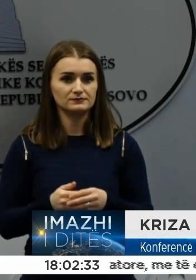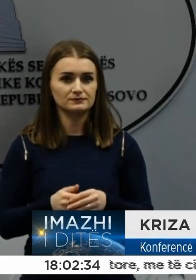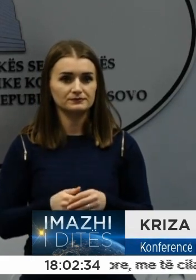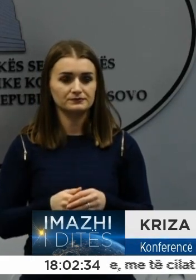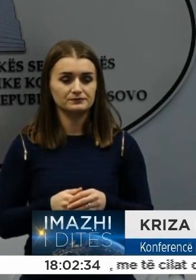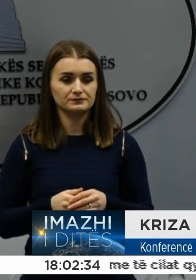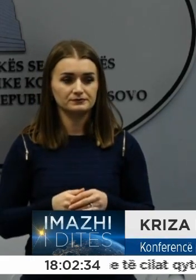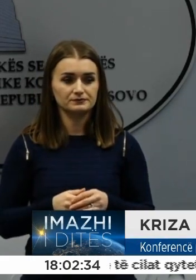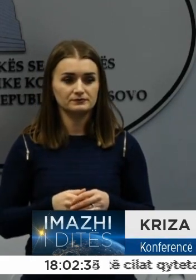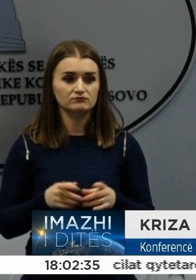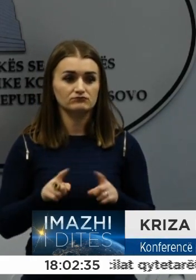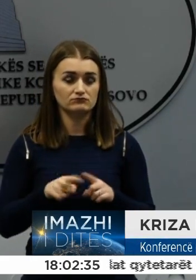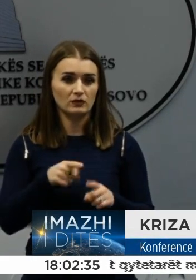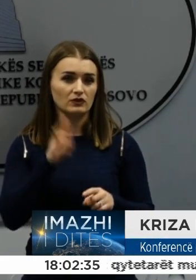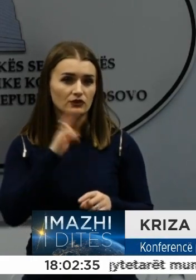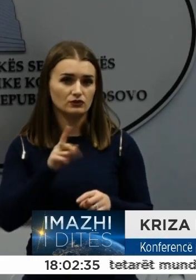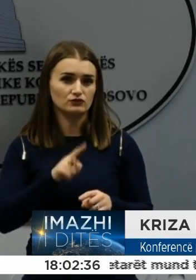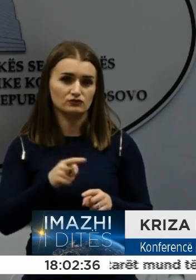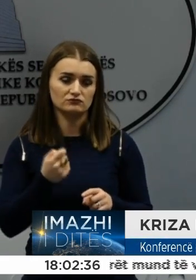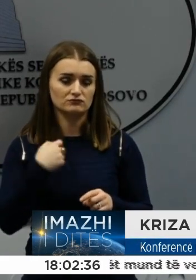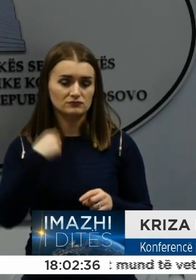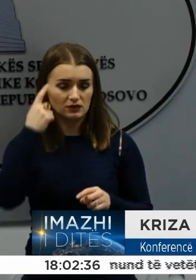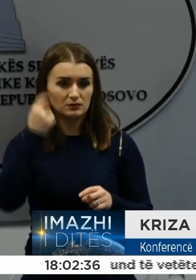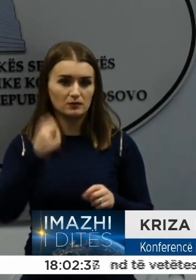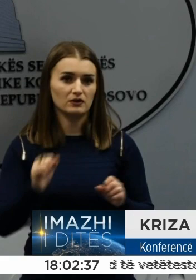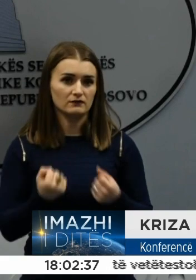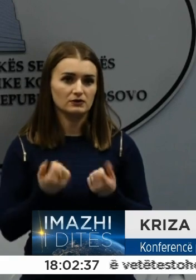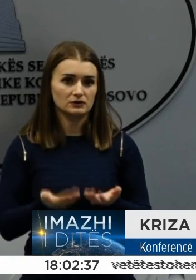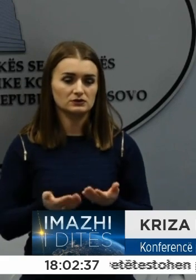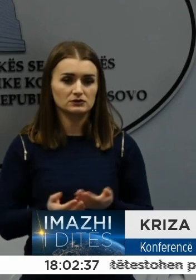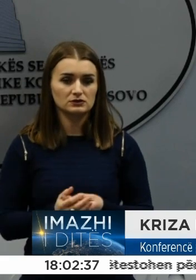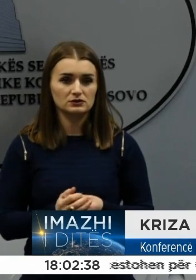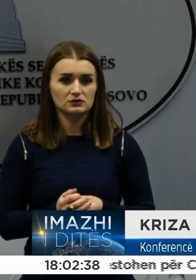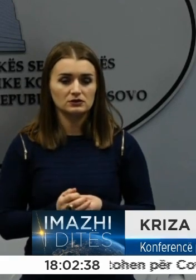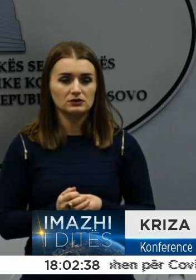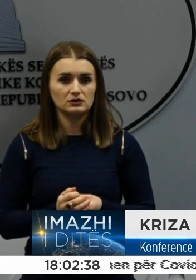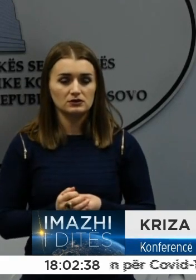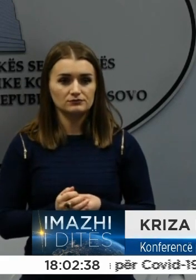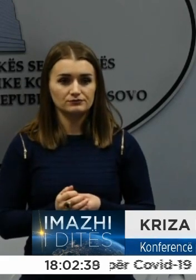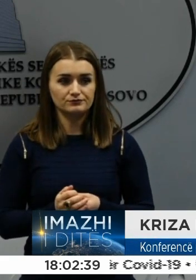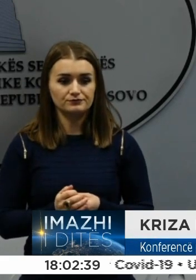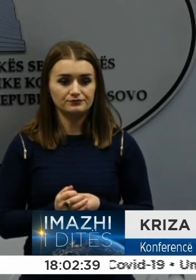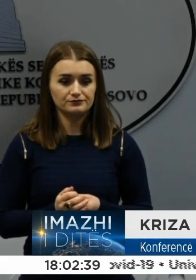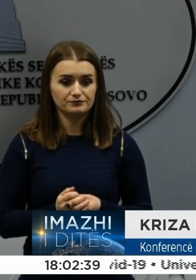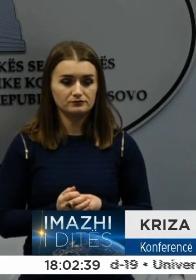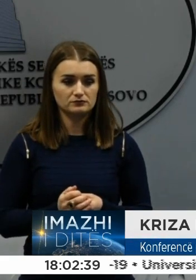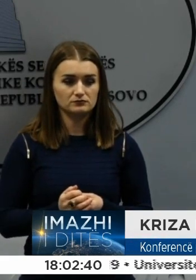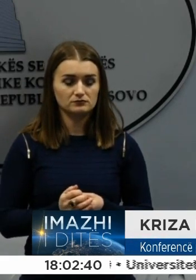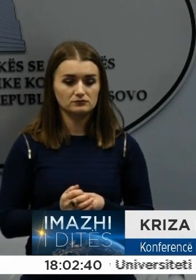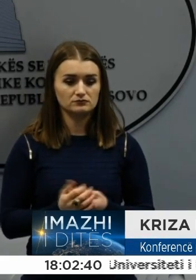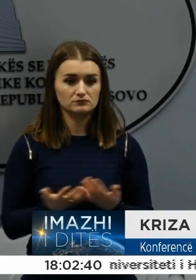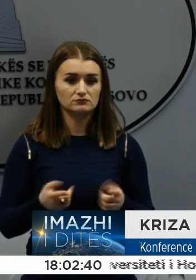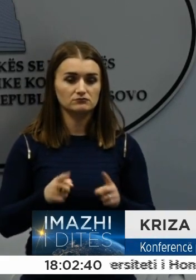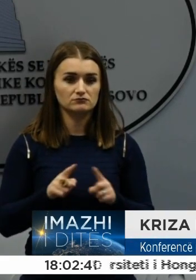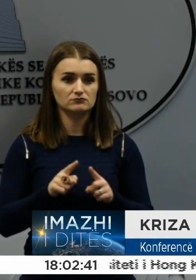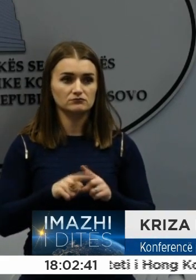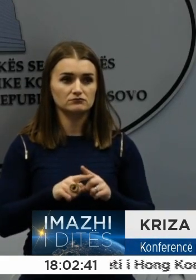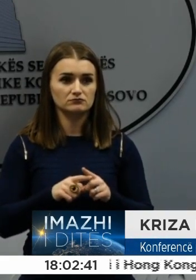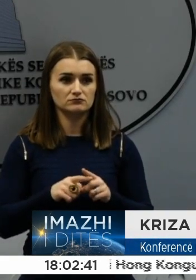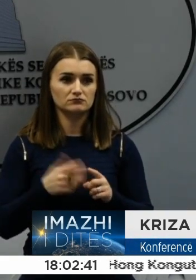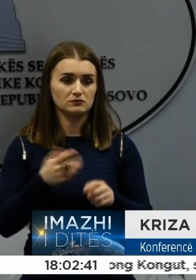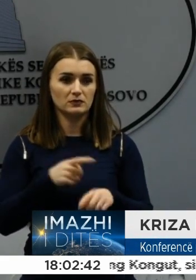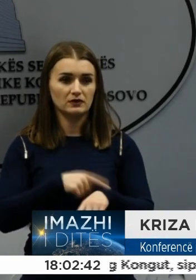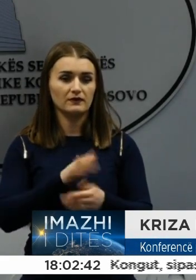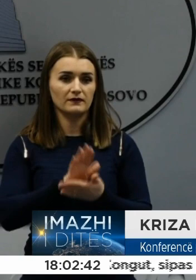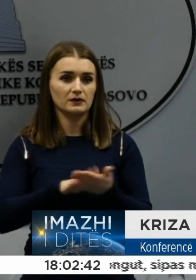e thjeshtë, sepse ajo është program ka qenë i shpëndarë këtë Kosovë, dhe është realizu dikon ofër orës 11, ka fillu